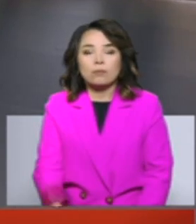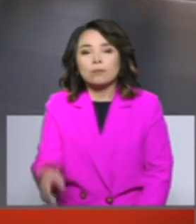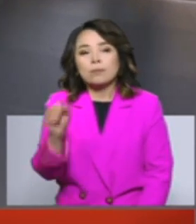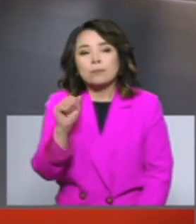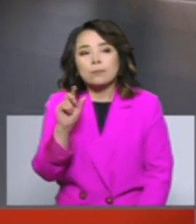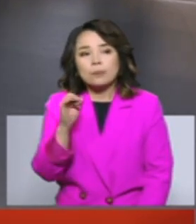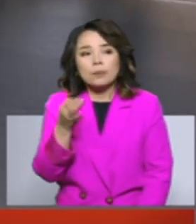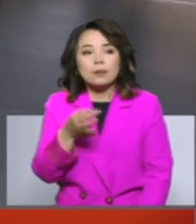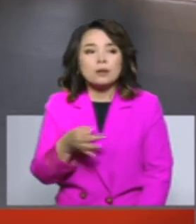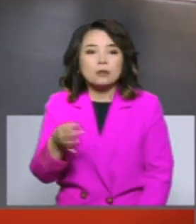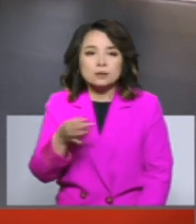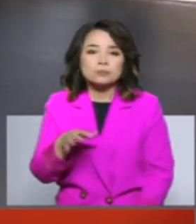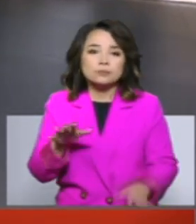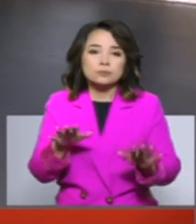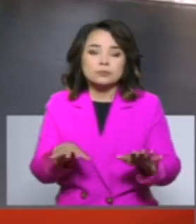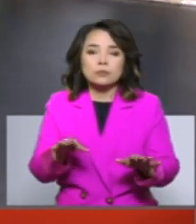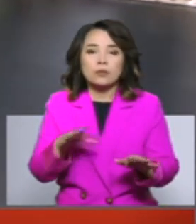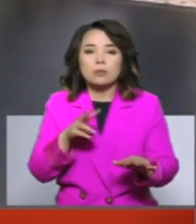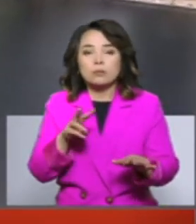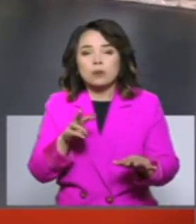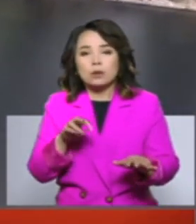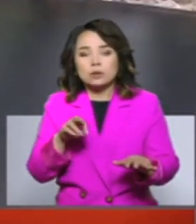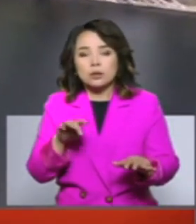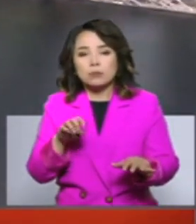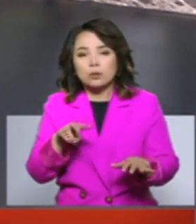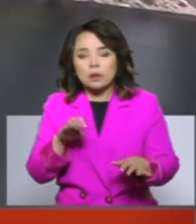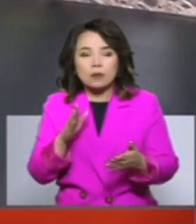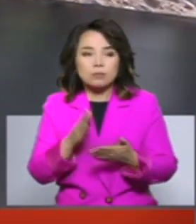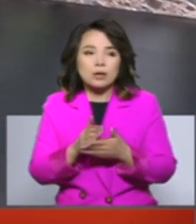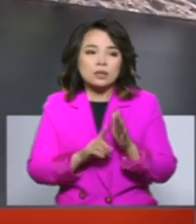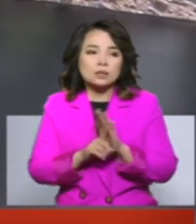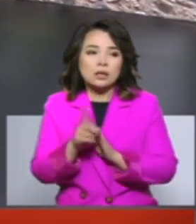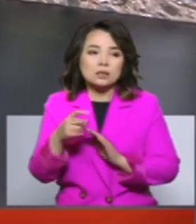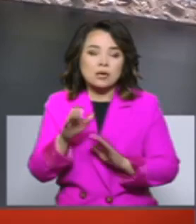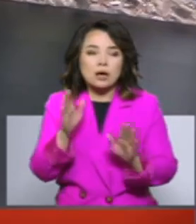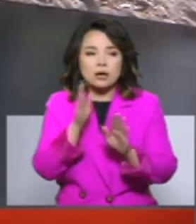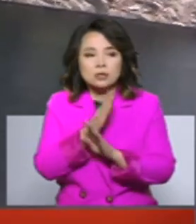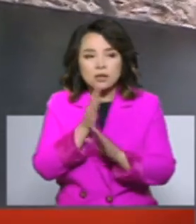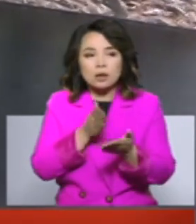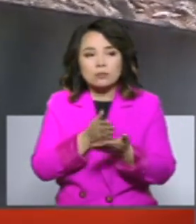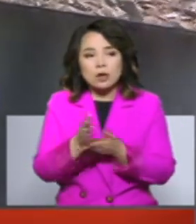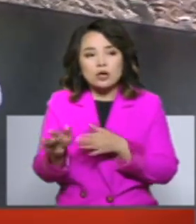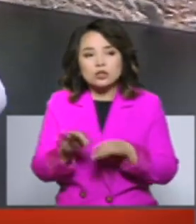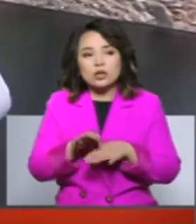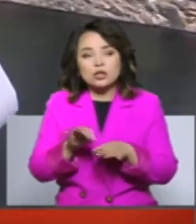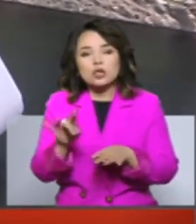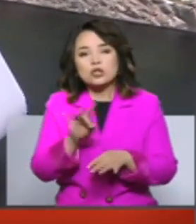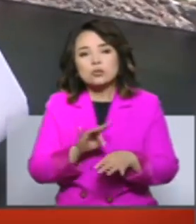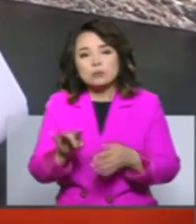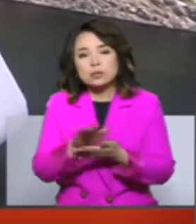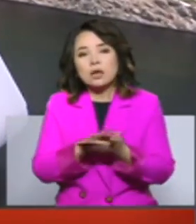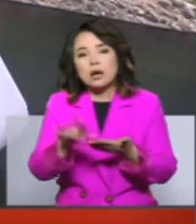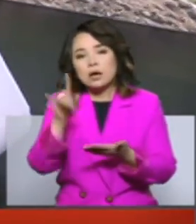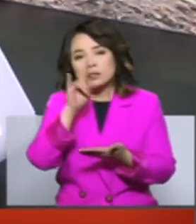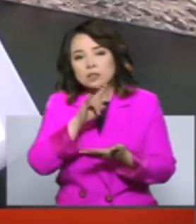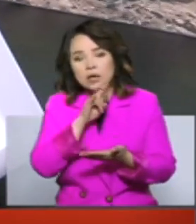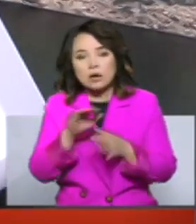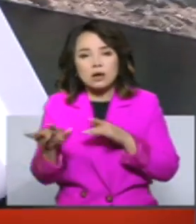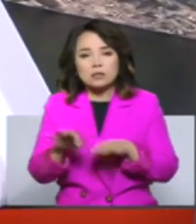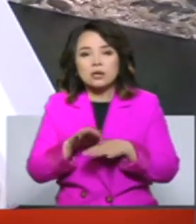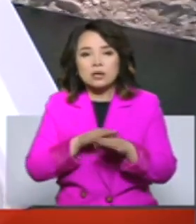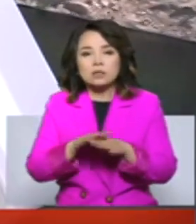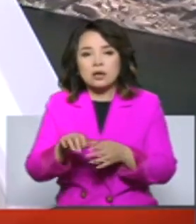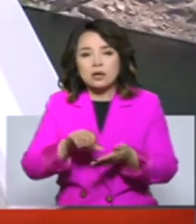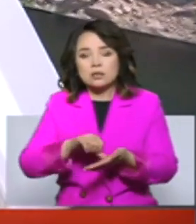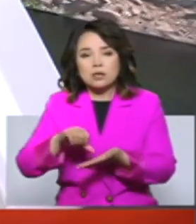Абай облысындағы Шілбі кентінде мөлдір бұлақ апталығы басталды. Экологиялық бағыттағы бұл іс-шара республикалық таза Қазақстан акциясының